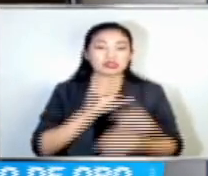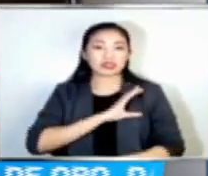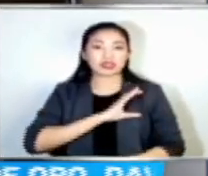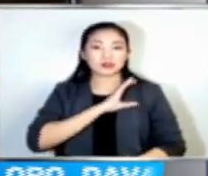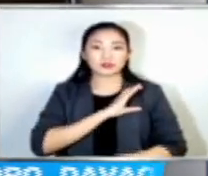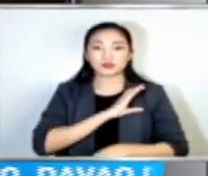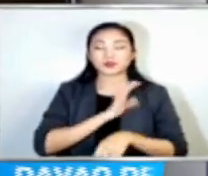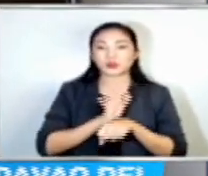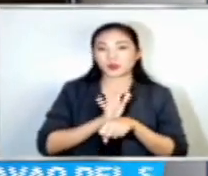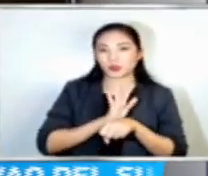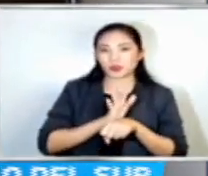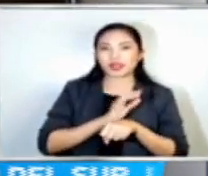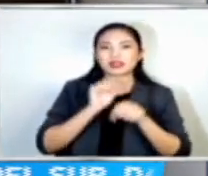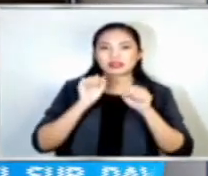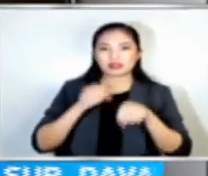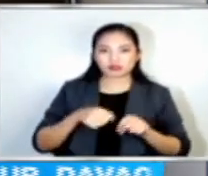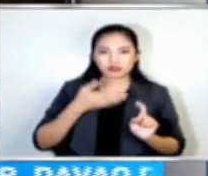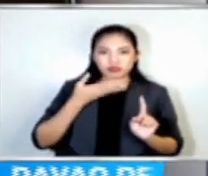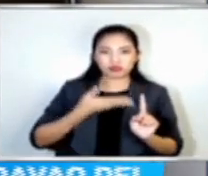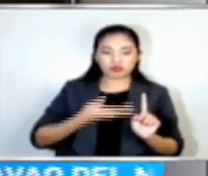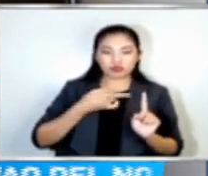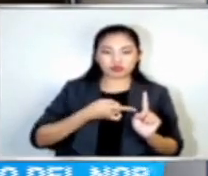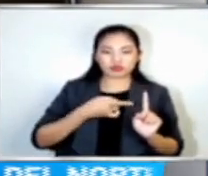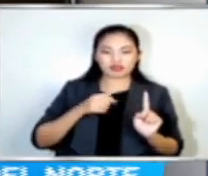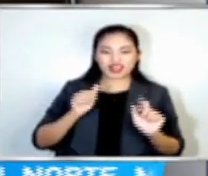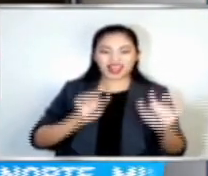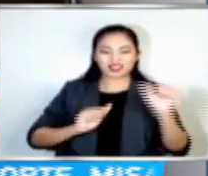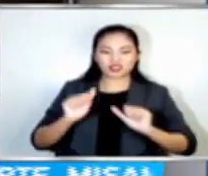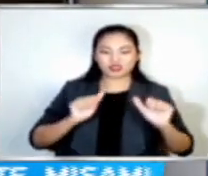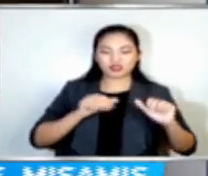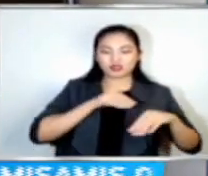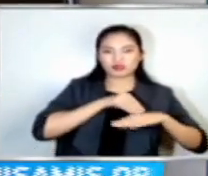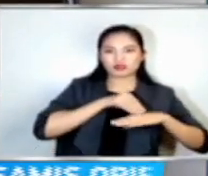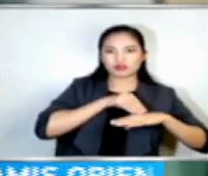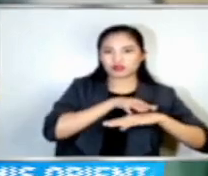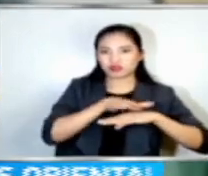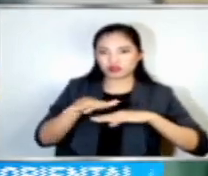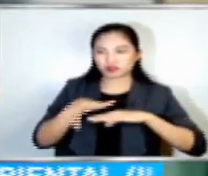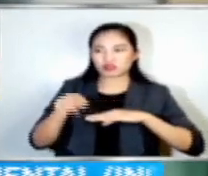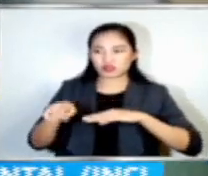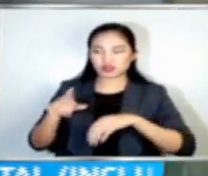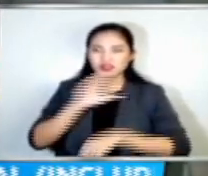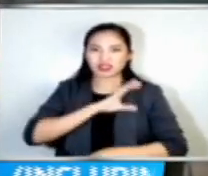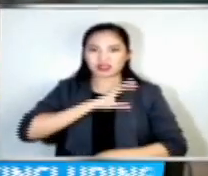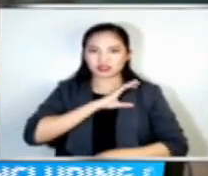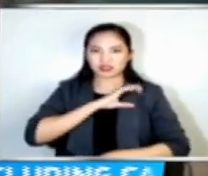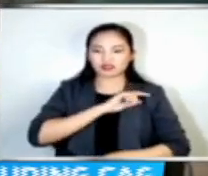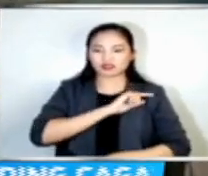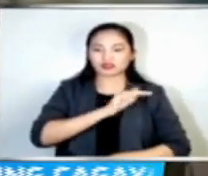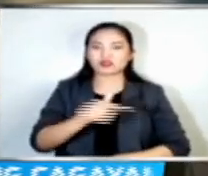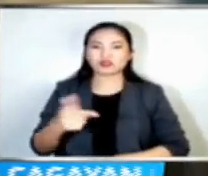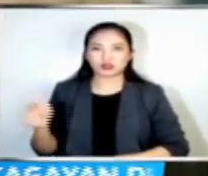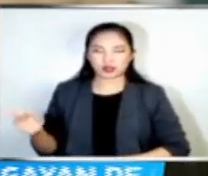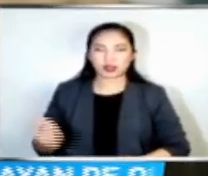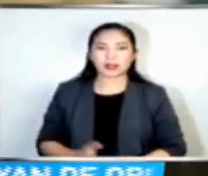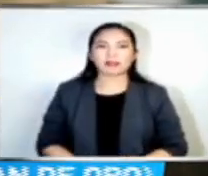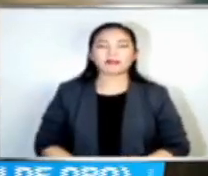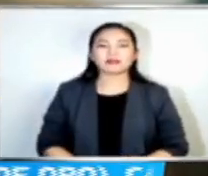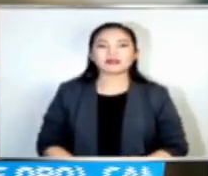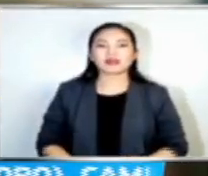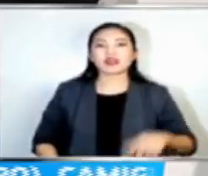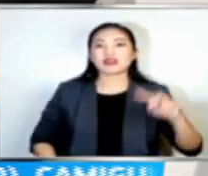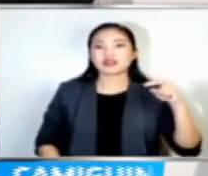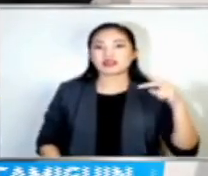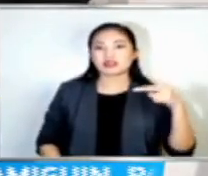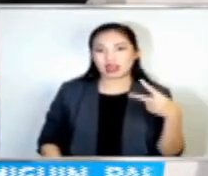maapektuhan ng action ng isang character and then so on and so forth. Ikalawang sabak na ng cast ng The World